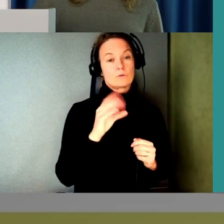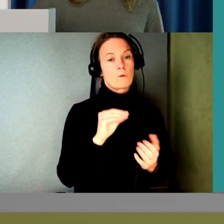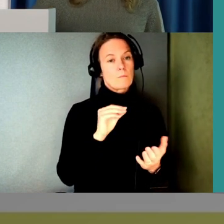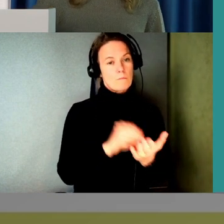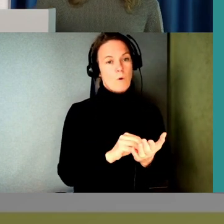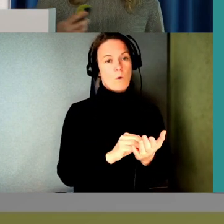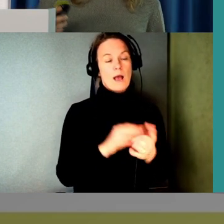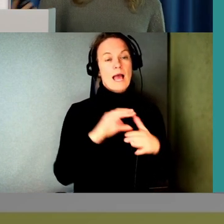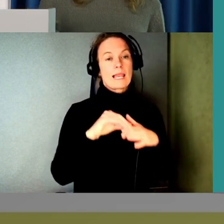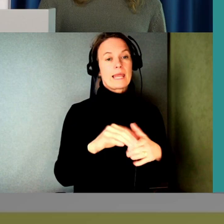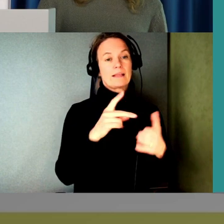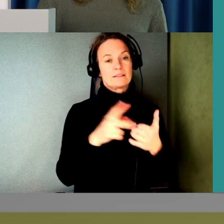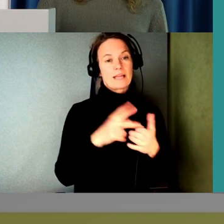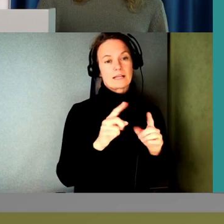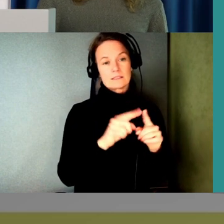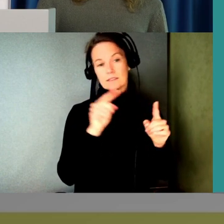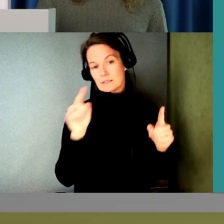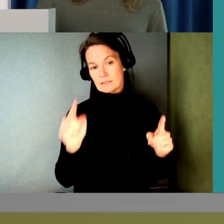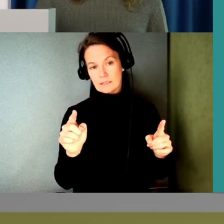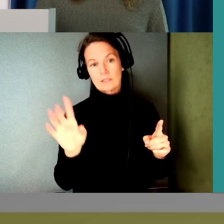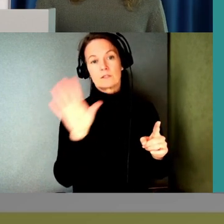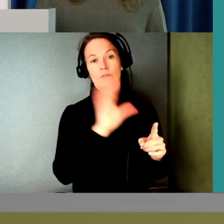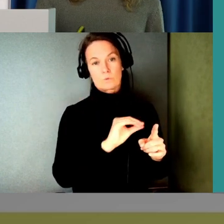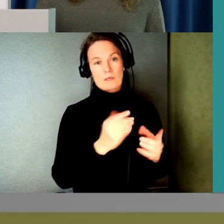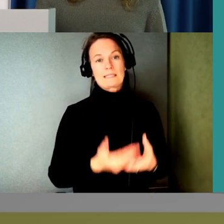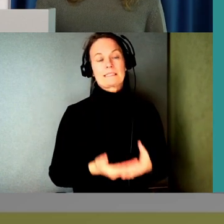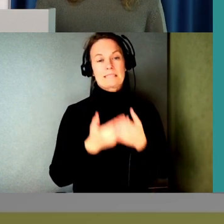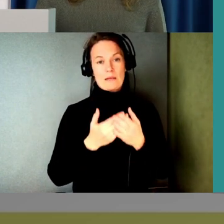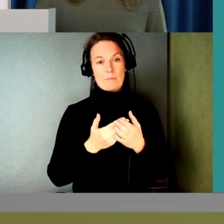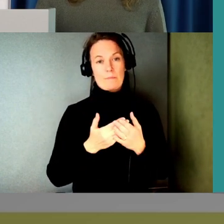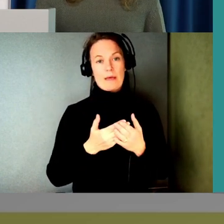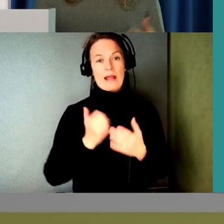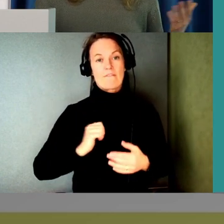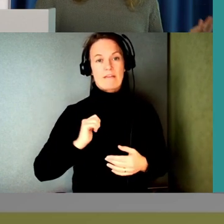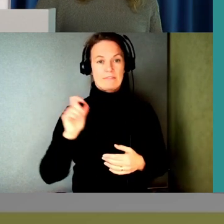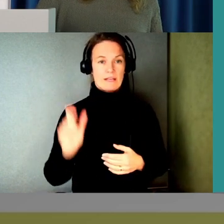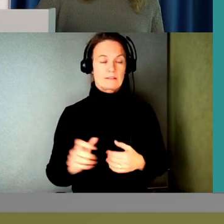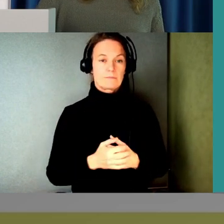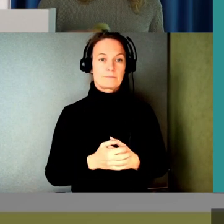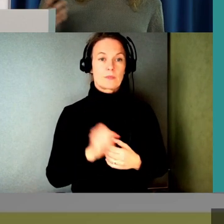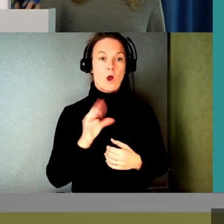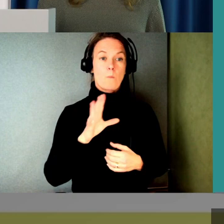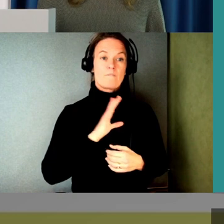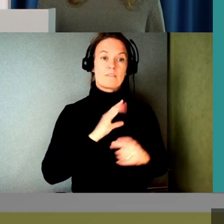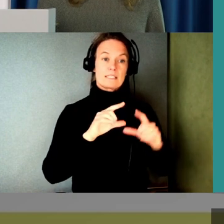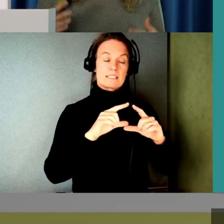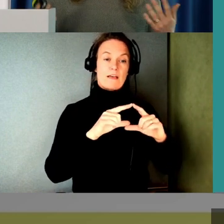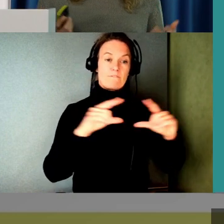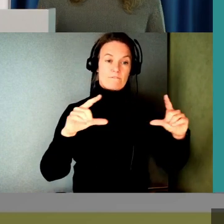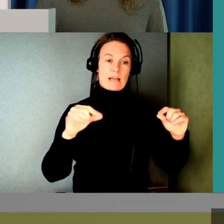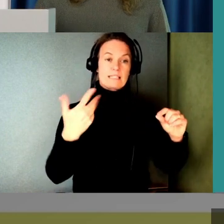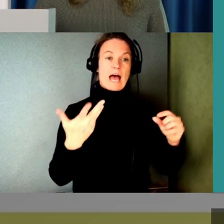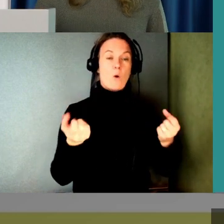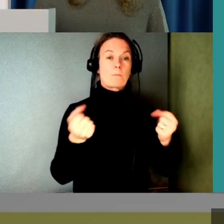ledtexter så hjälper vi användaren långt eh och också om det finns fält som är obligatoriska och fält som är valfria så